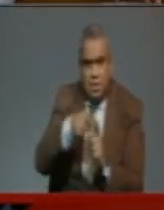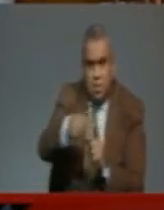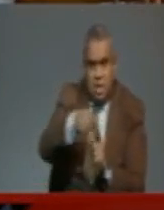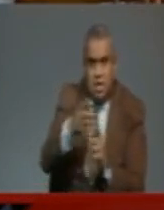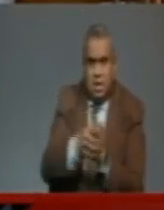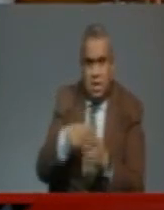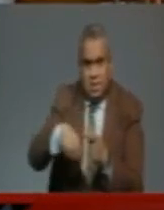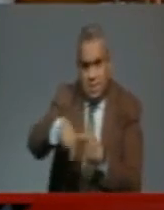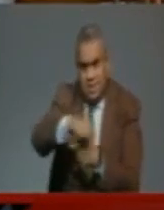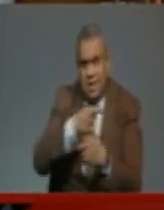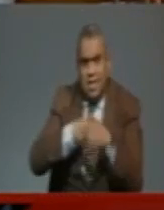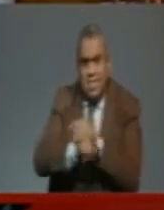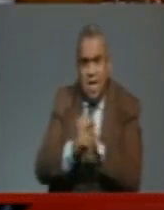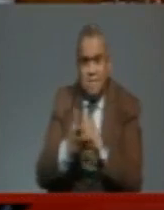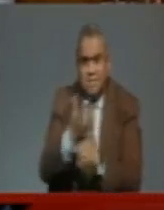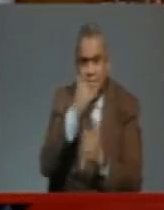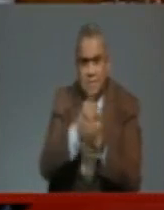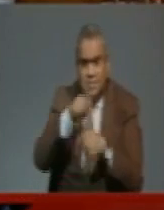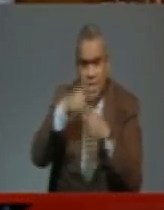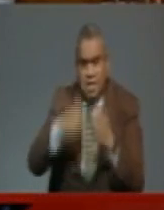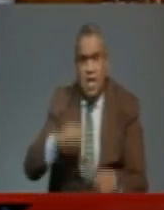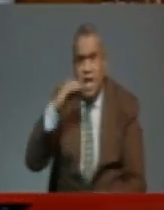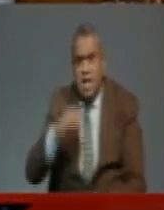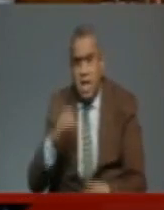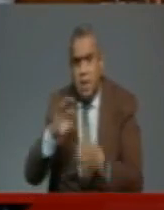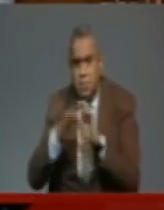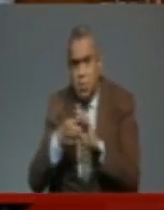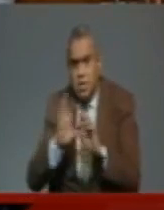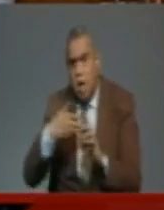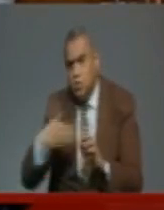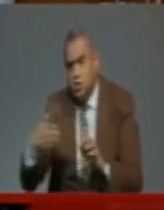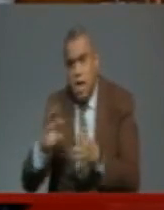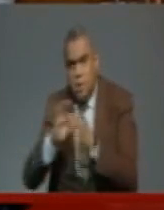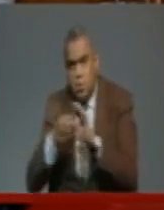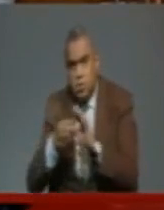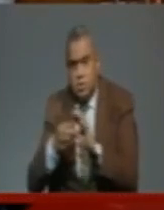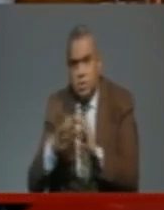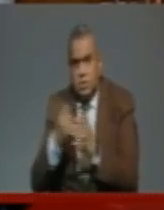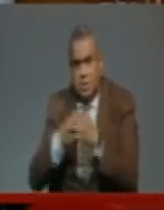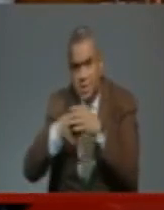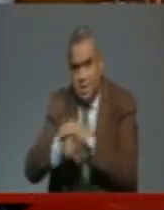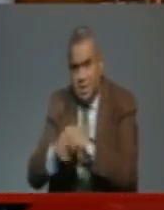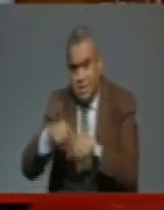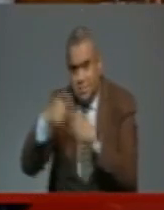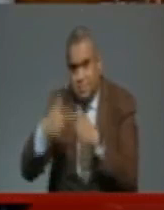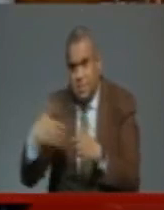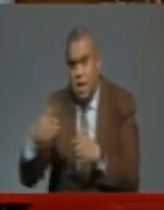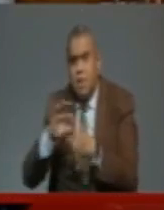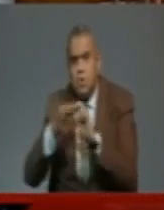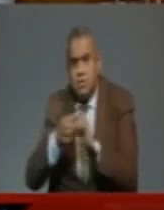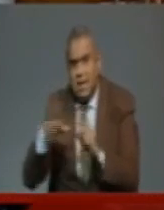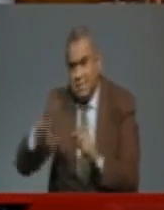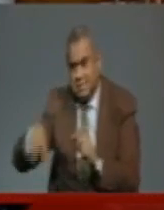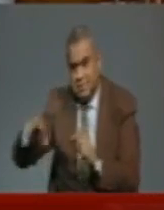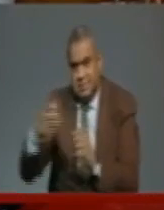انفاق جنوب بورسعيد، يا اما ندخل شرق بورسعيد، يا اما نعدي من انفاق ونطلع الى غرب بورسعيد عشان